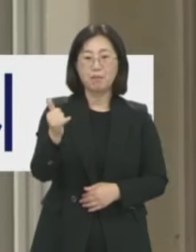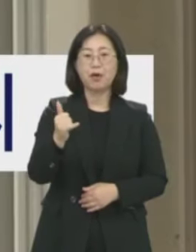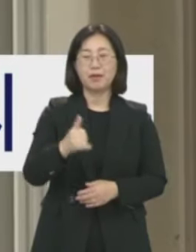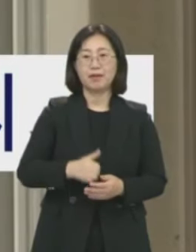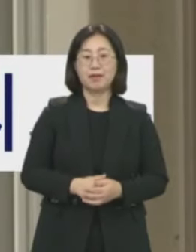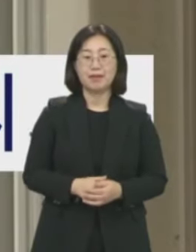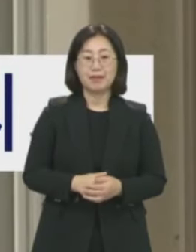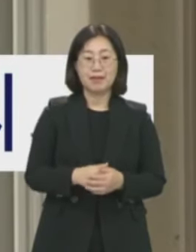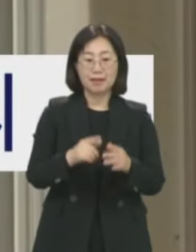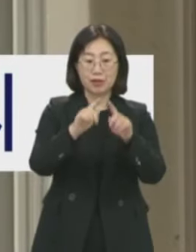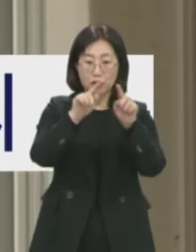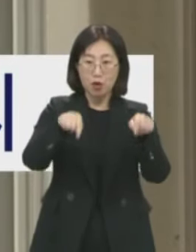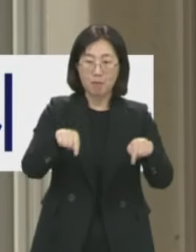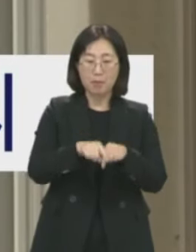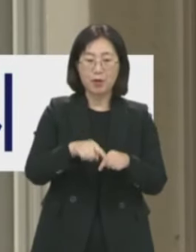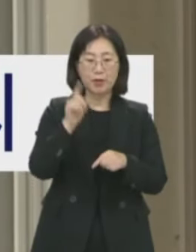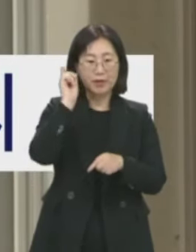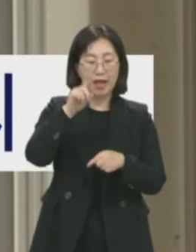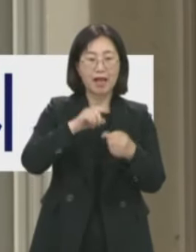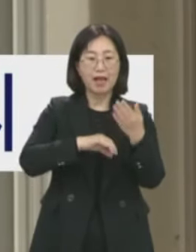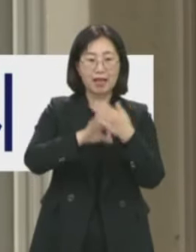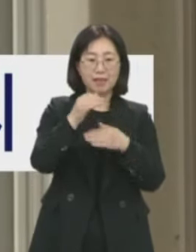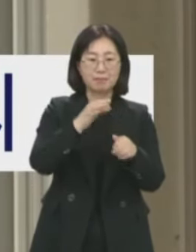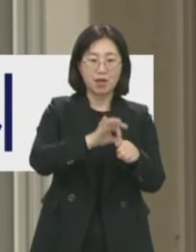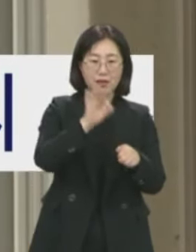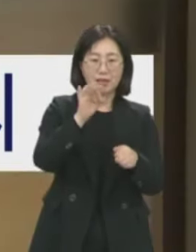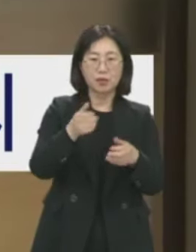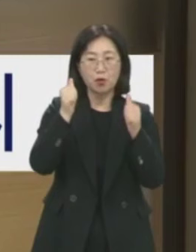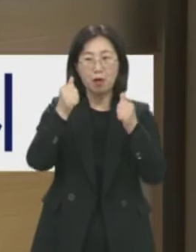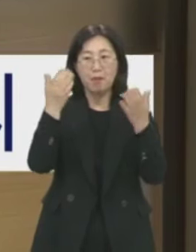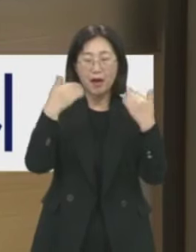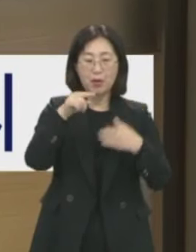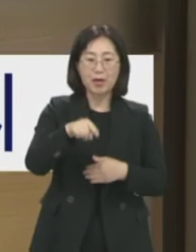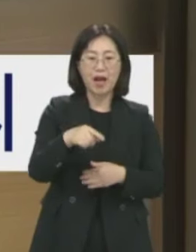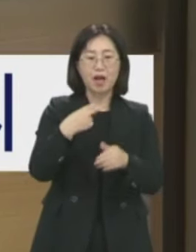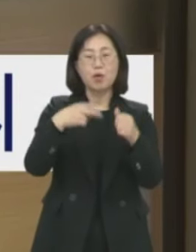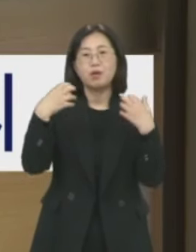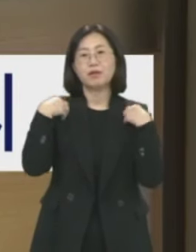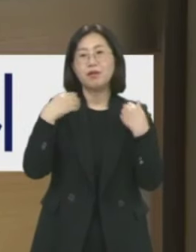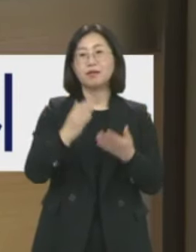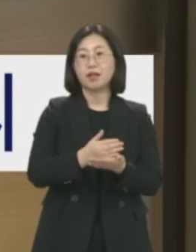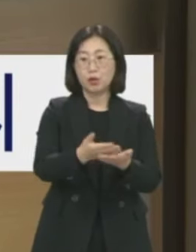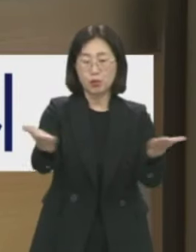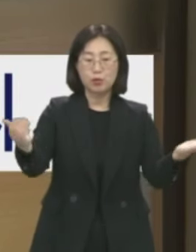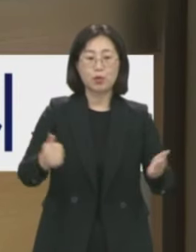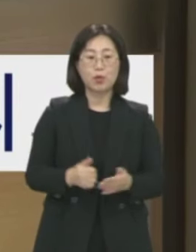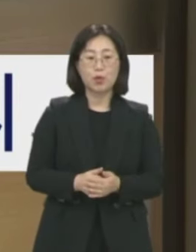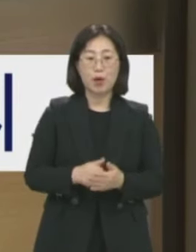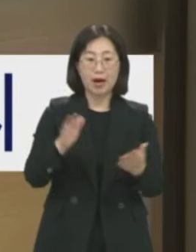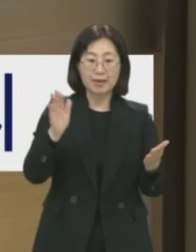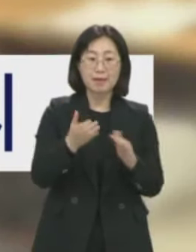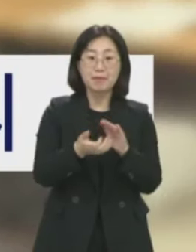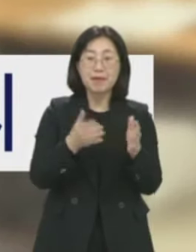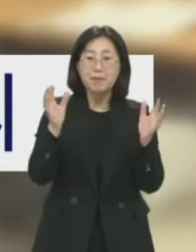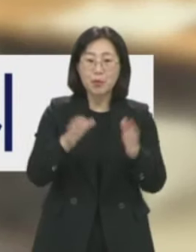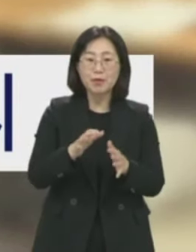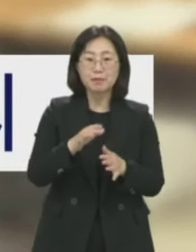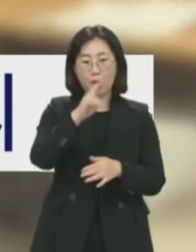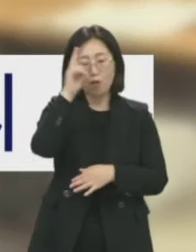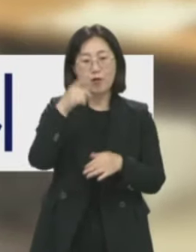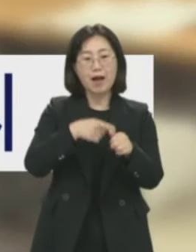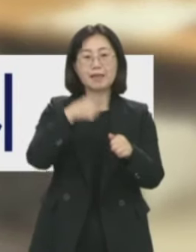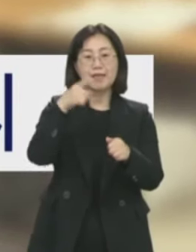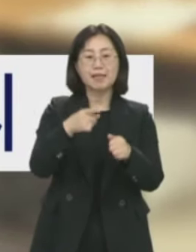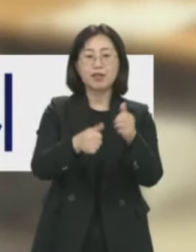응시하며 수험표는 내일 오전 10시 출신학교나 시험지구 교육지원청에서 배부하고 수험생 예비소집은 오후 1시